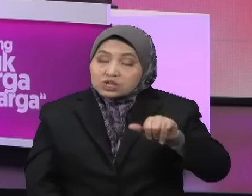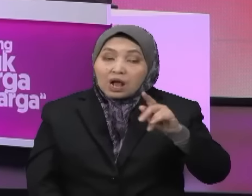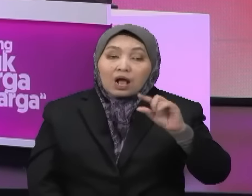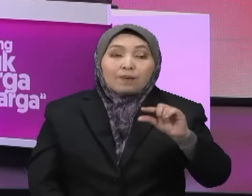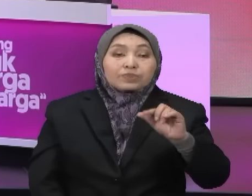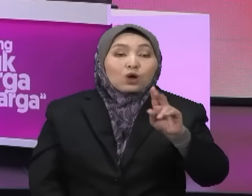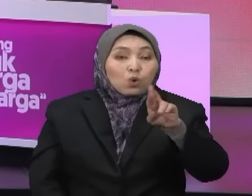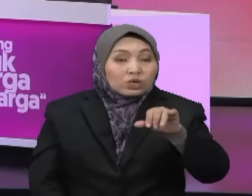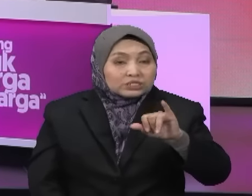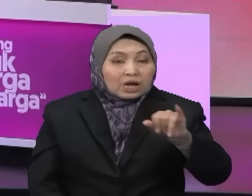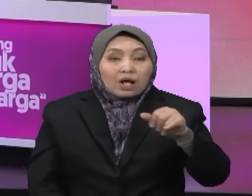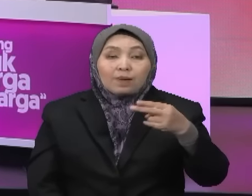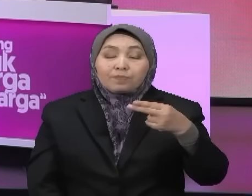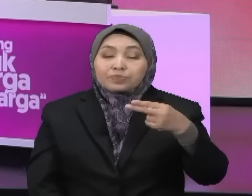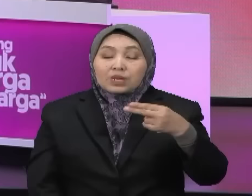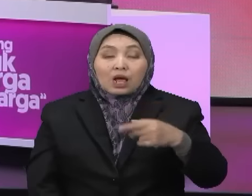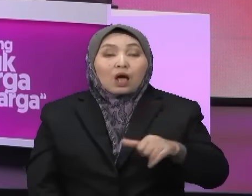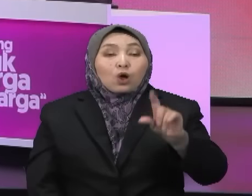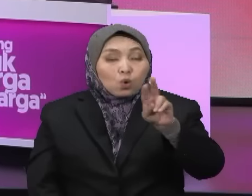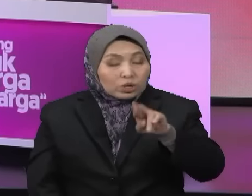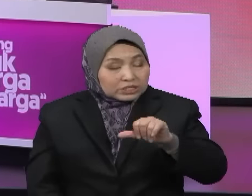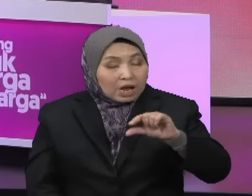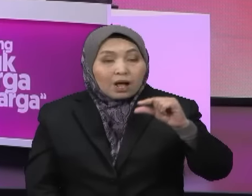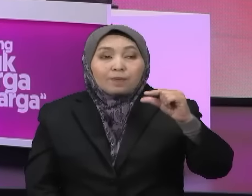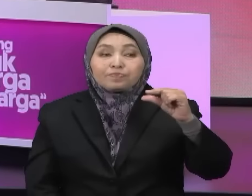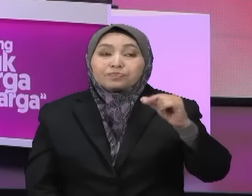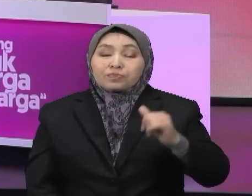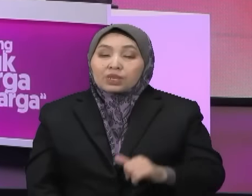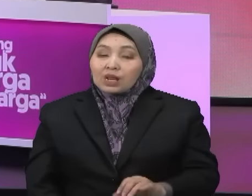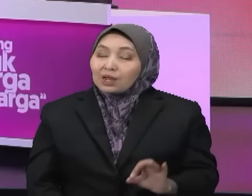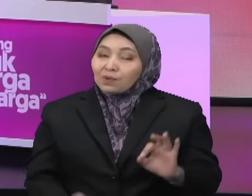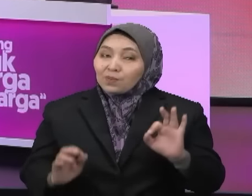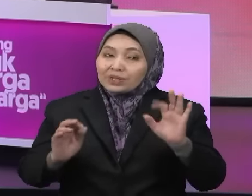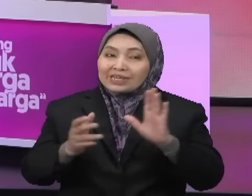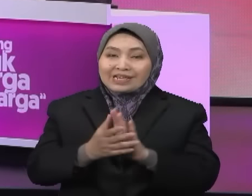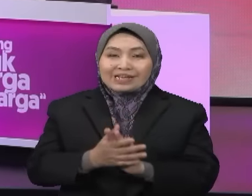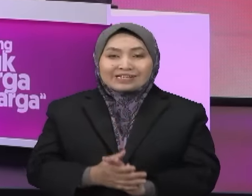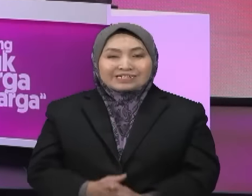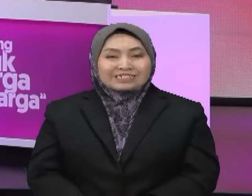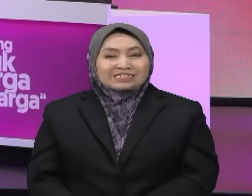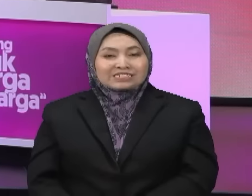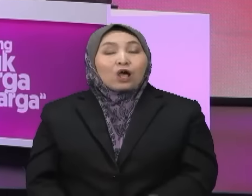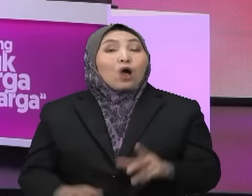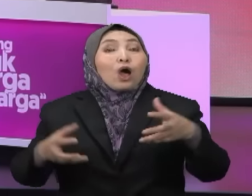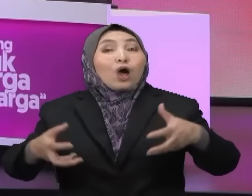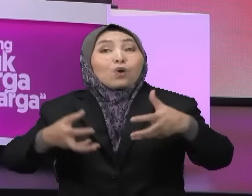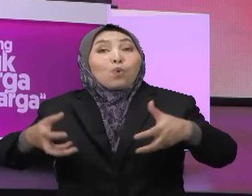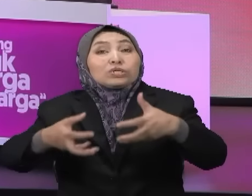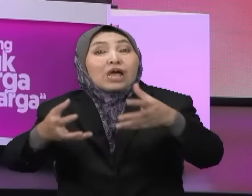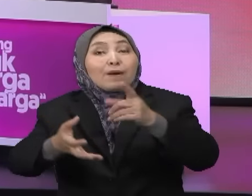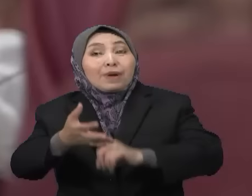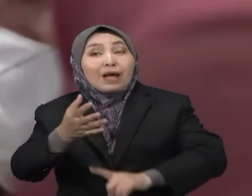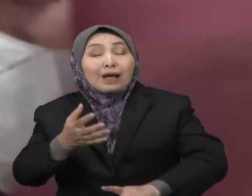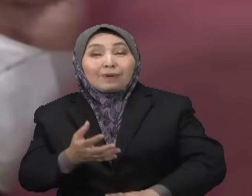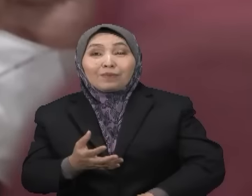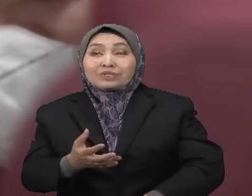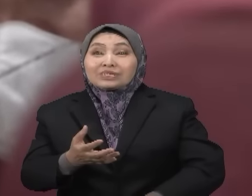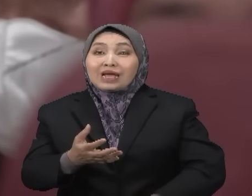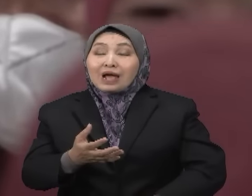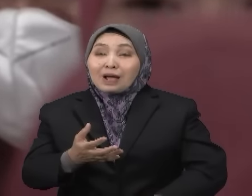Cuba. Raja'. Sekali lagi. Raja'. Amboi. Raja' betik ke? Siap.